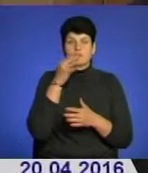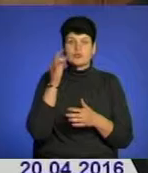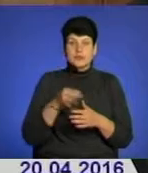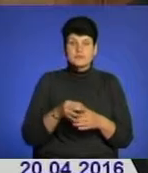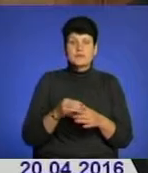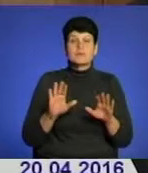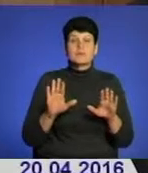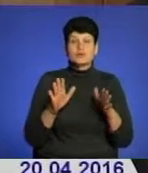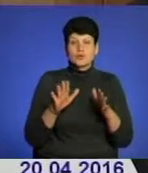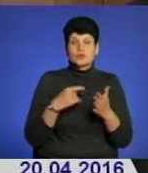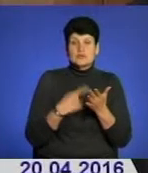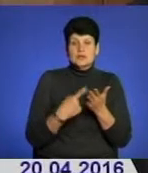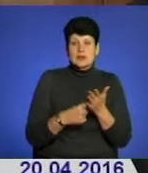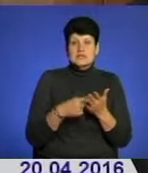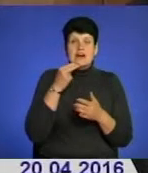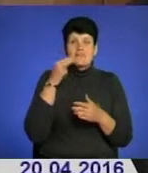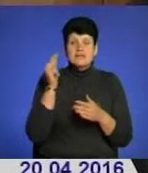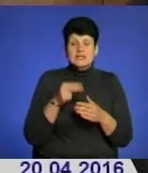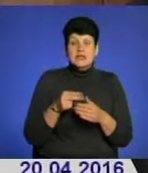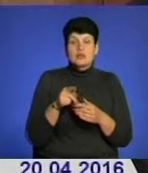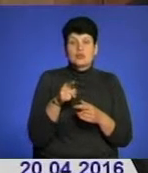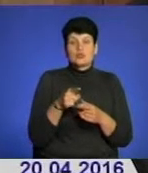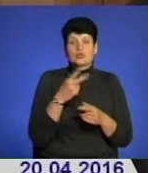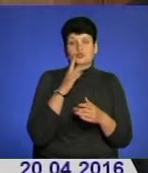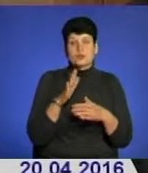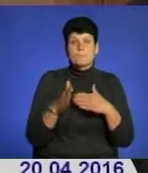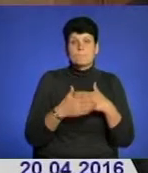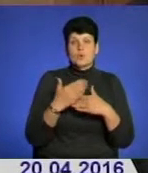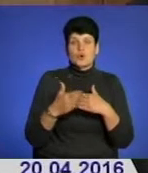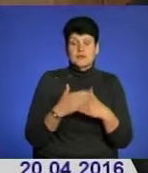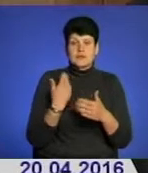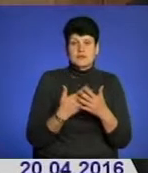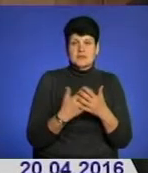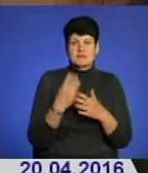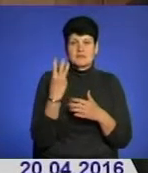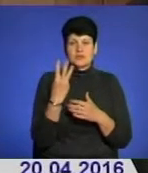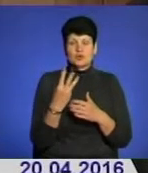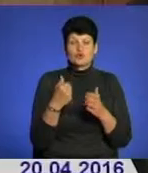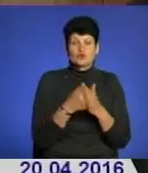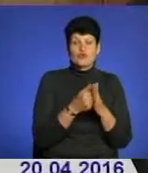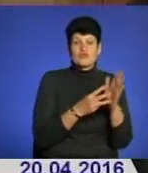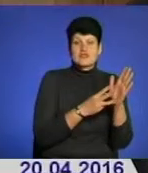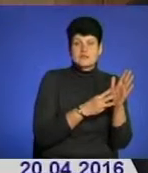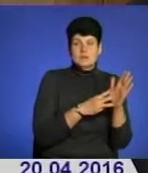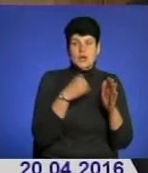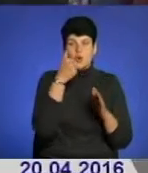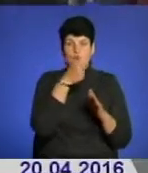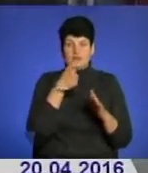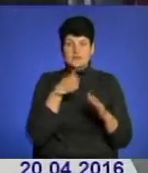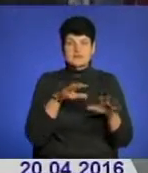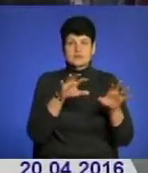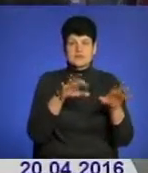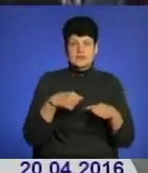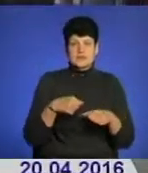вини підозрюваного у кримінальному провадженні йому загрожує покарання у вигляді позбавлення волі від 3 до 8 років з конфіскацією майна.